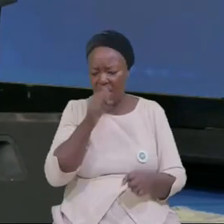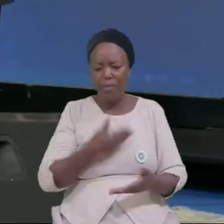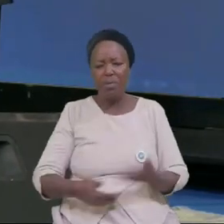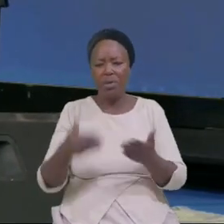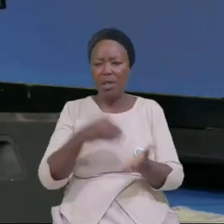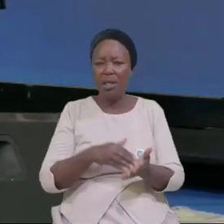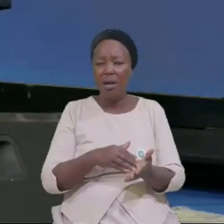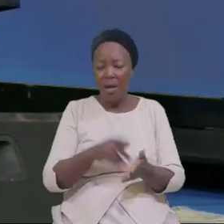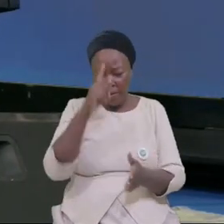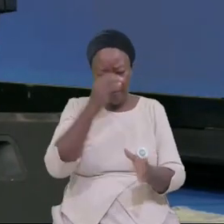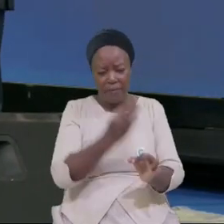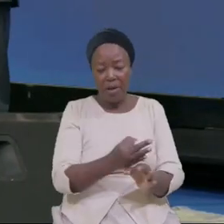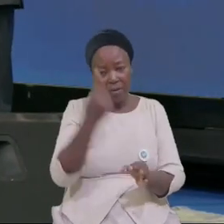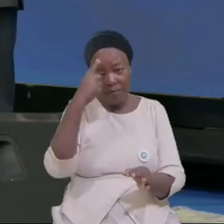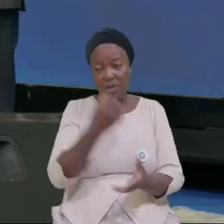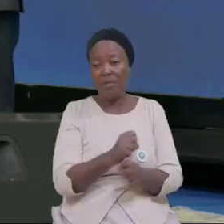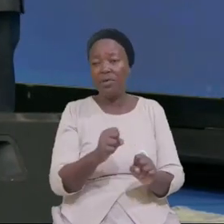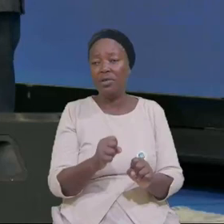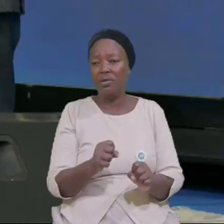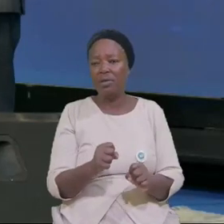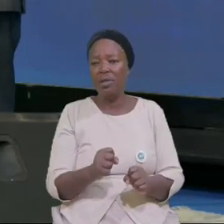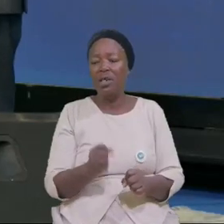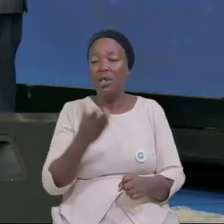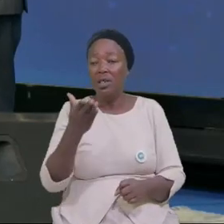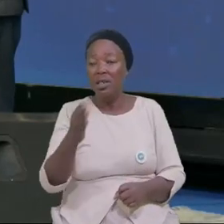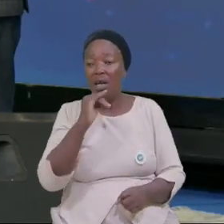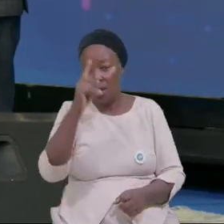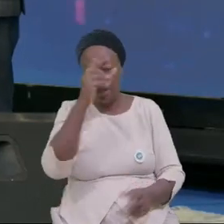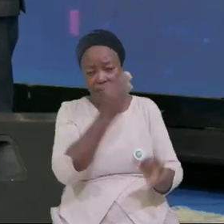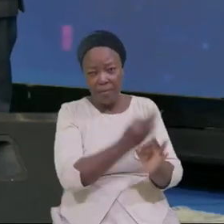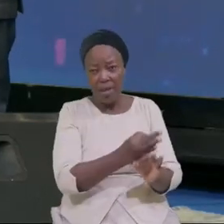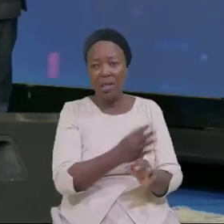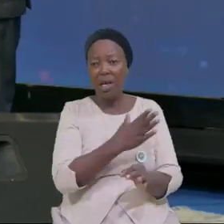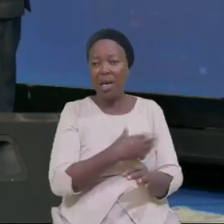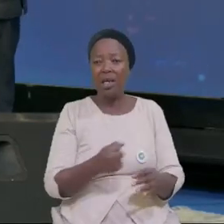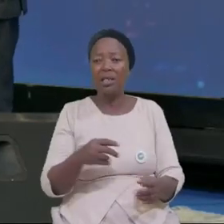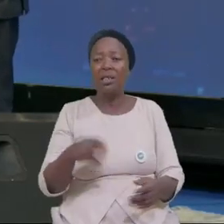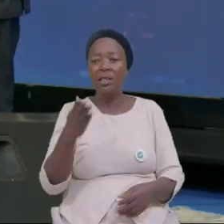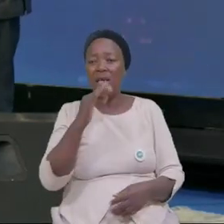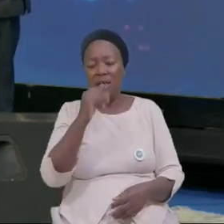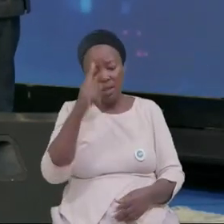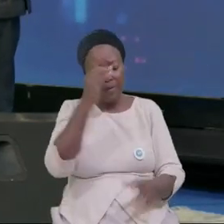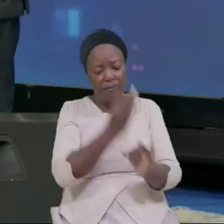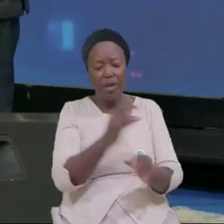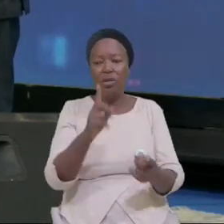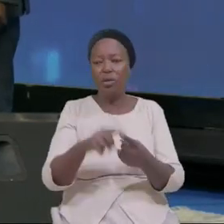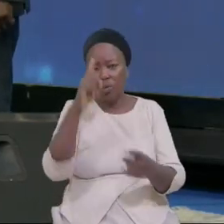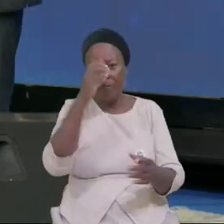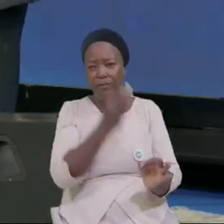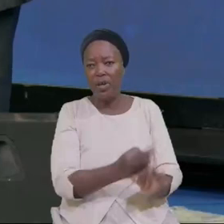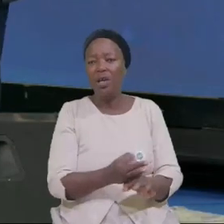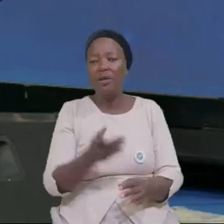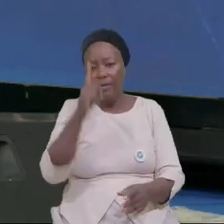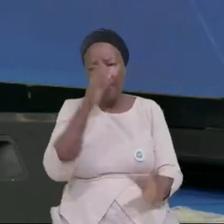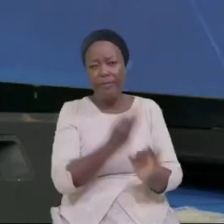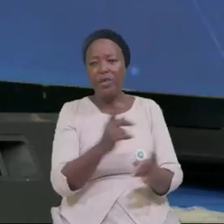La foi pour le salut. Il y a la foi. Il y a la foi par la foi. La foi par la